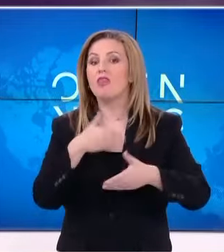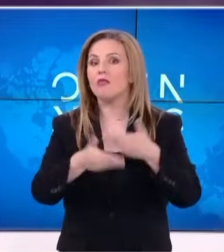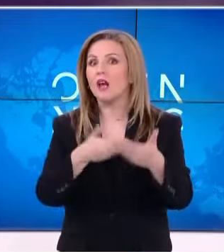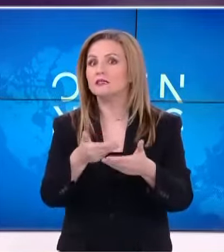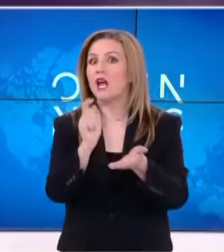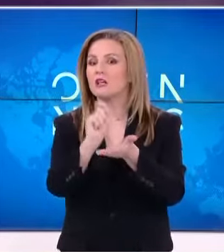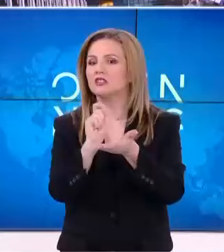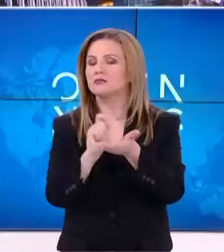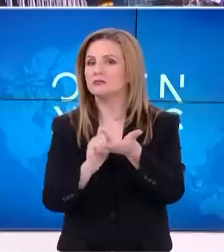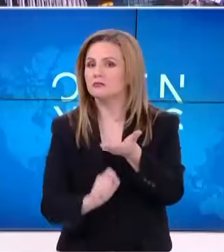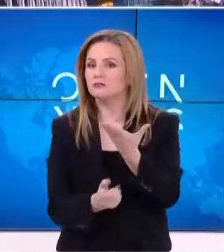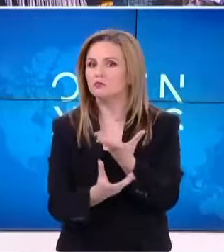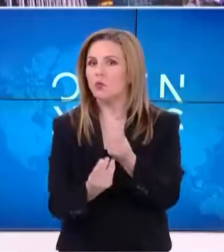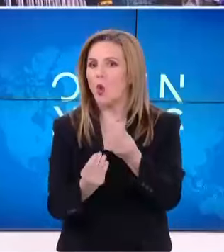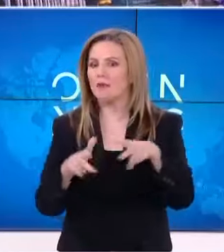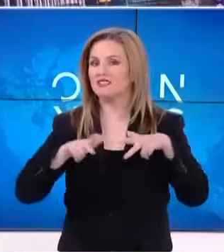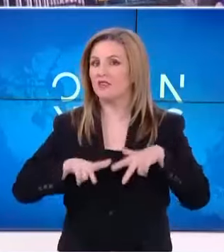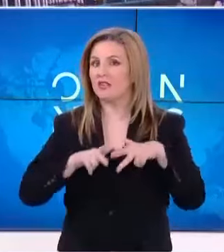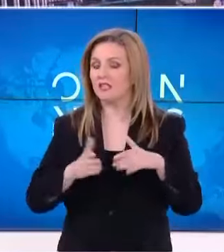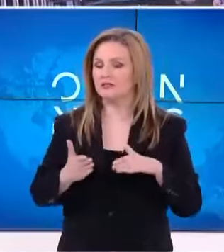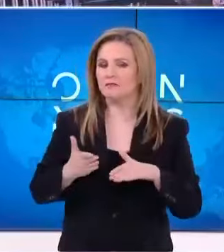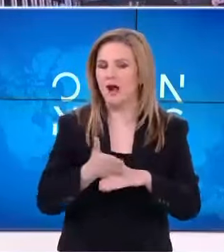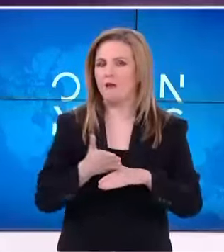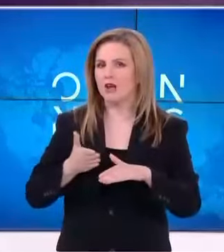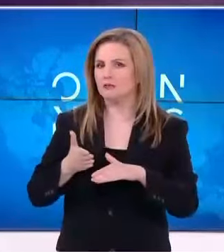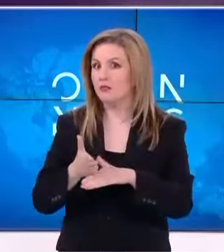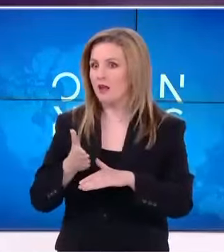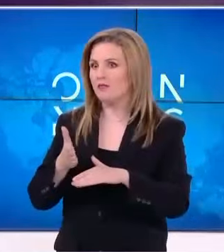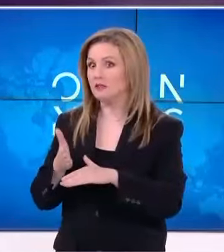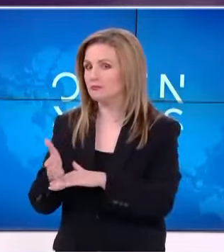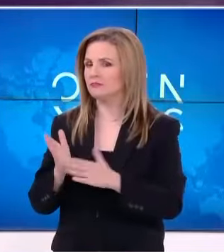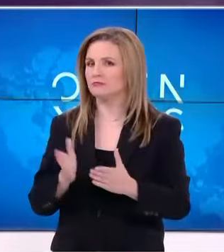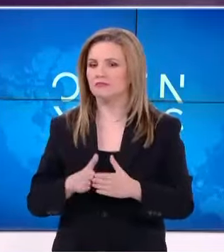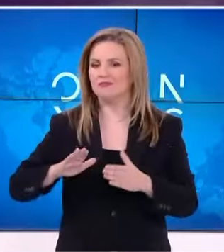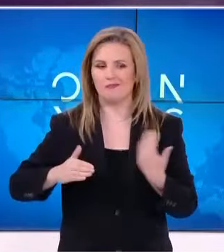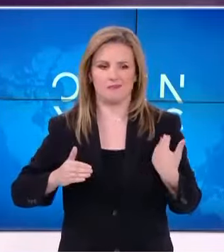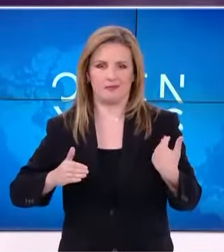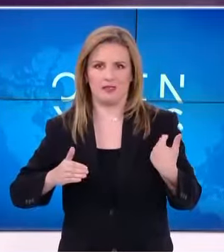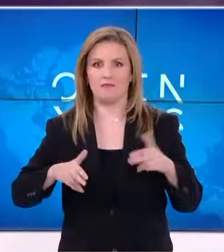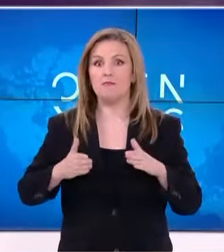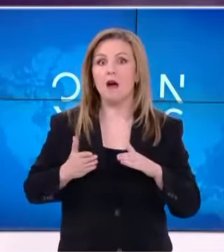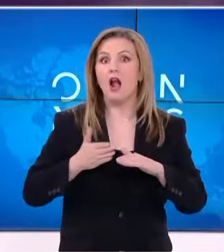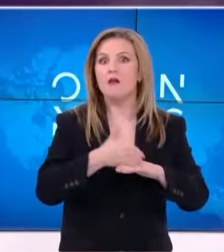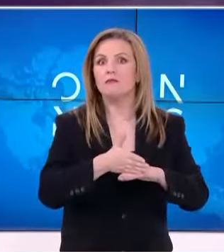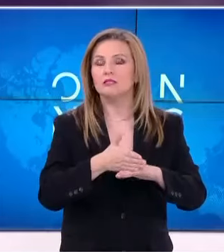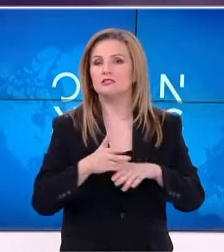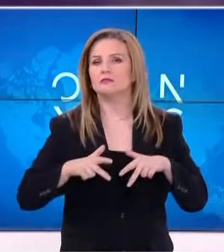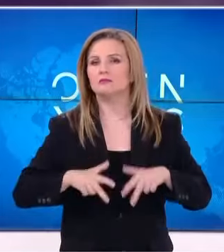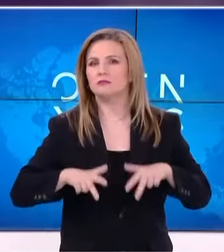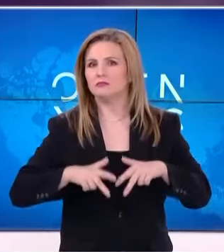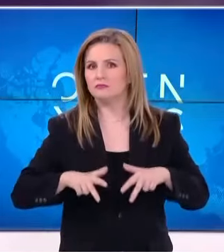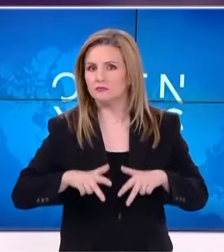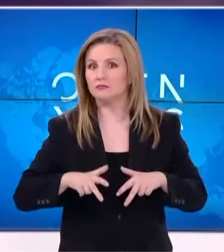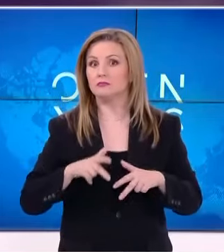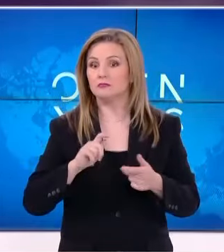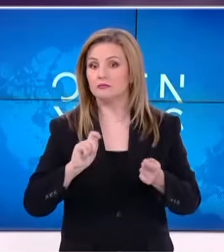καταγραφεί πολλαπλές κυβερνητικές παρεμβάσεις με τελευταία την παρέμβαση που έκανε η κυβέρνηση